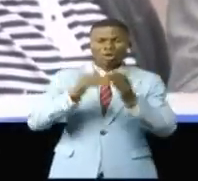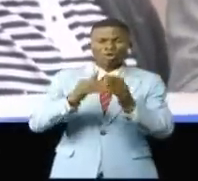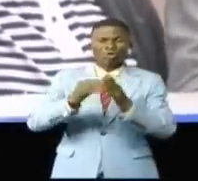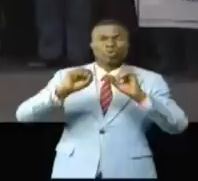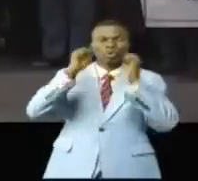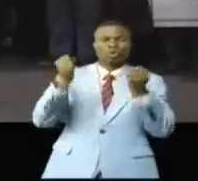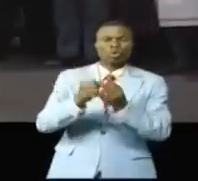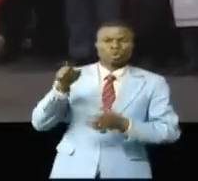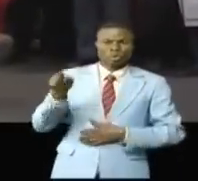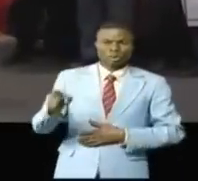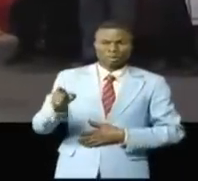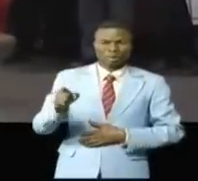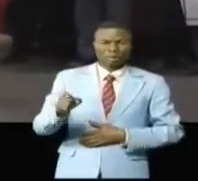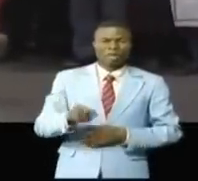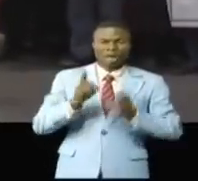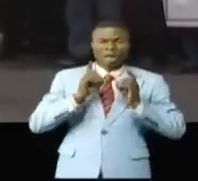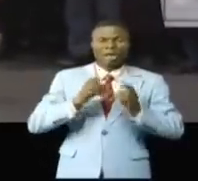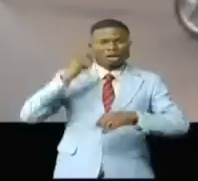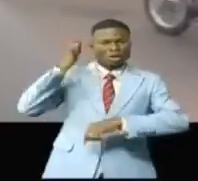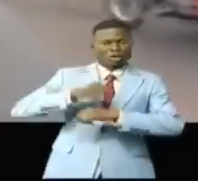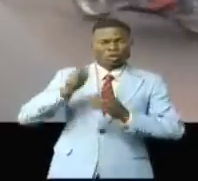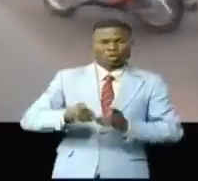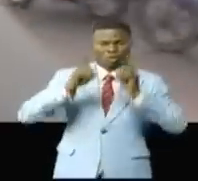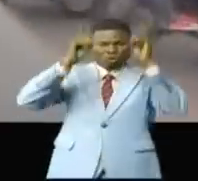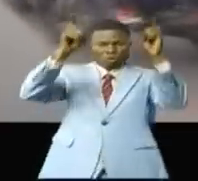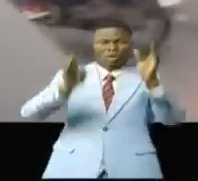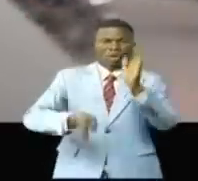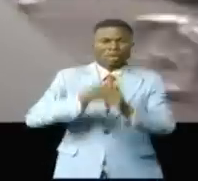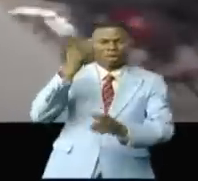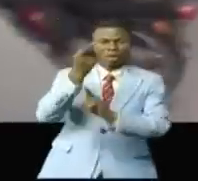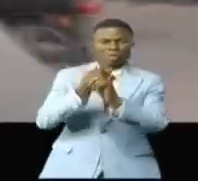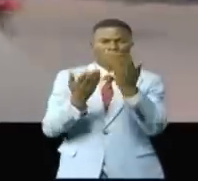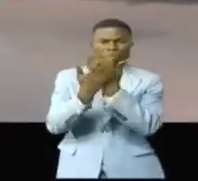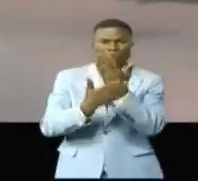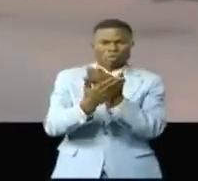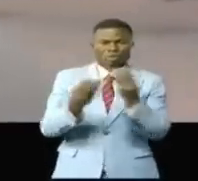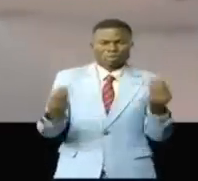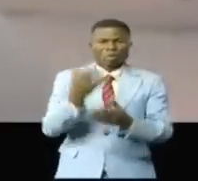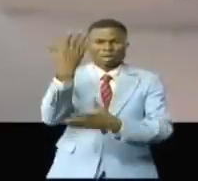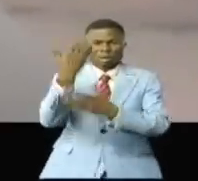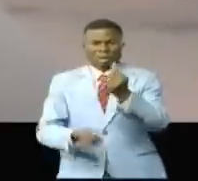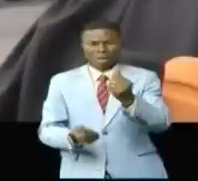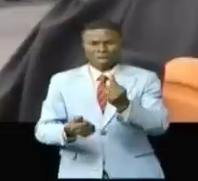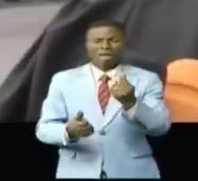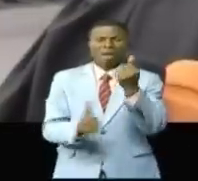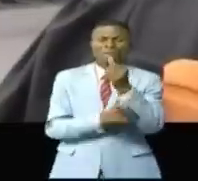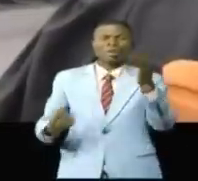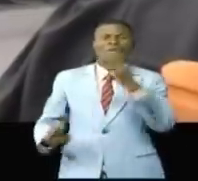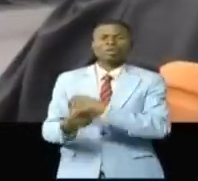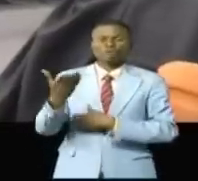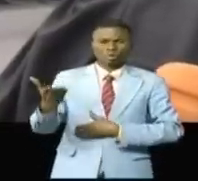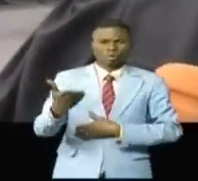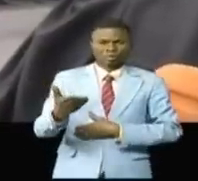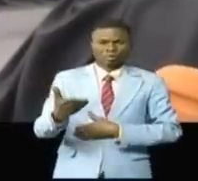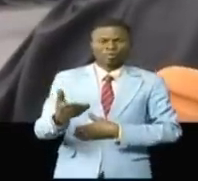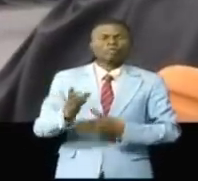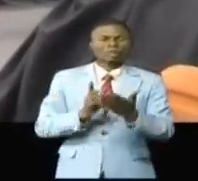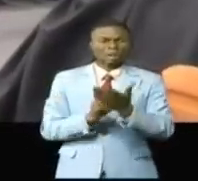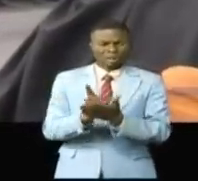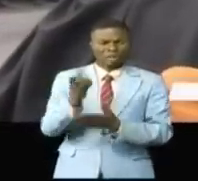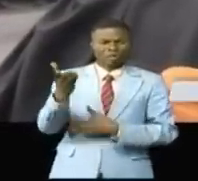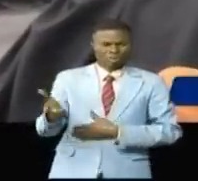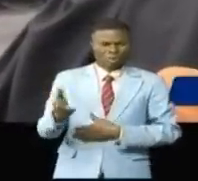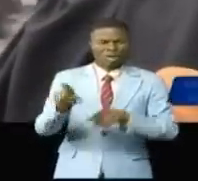CVM. L'audience étant renvoyée au 14 juillet suite à l'absence du plaignant. Nous avons des moyens de droit et nous